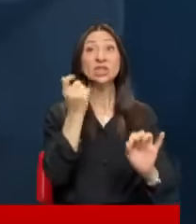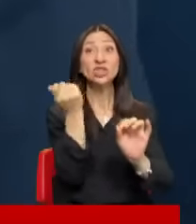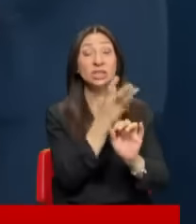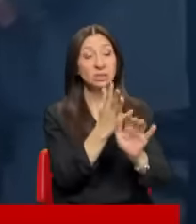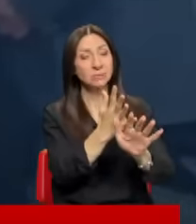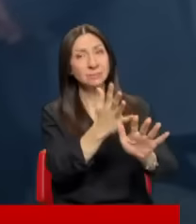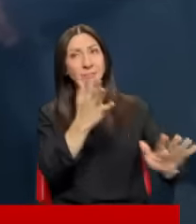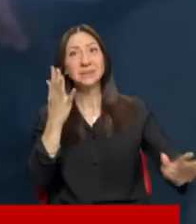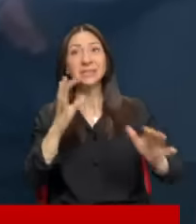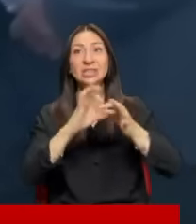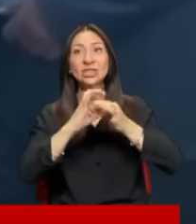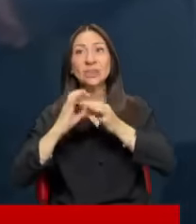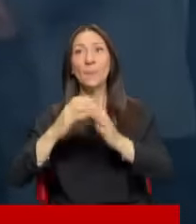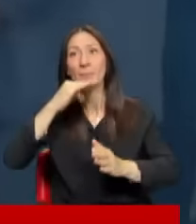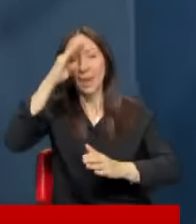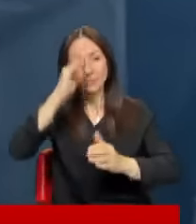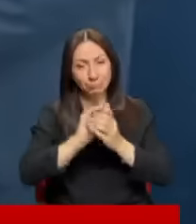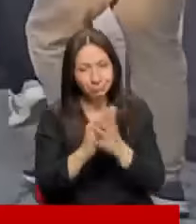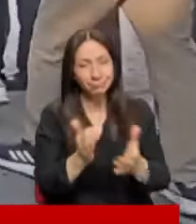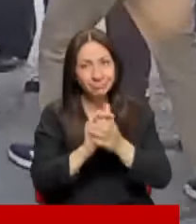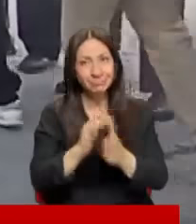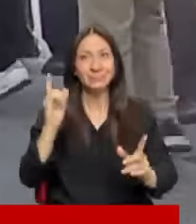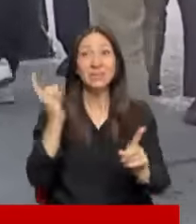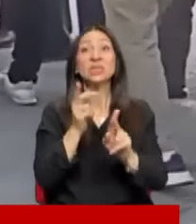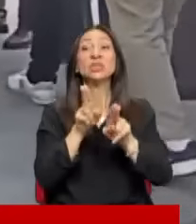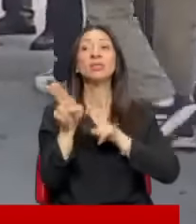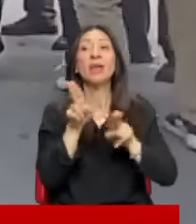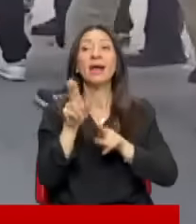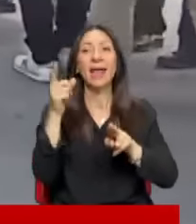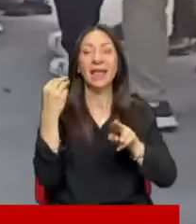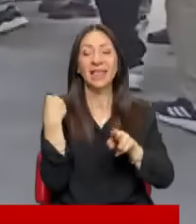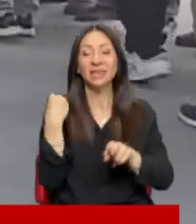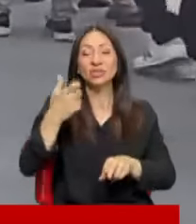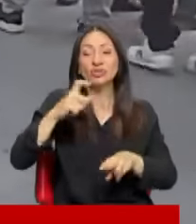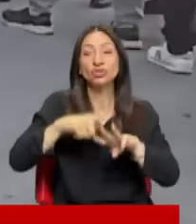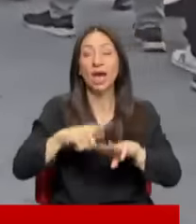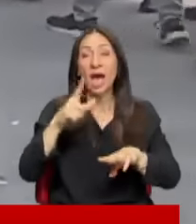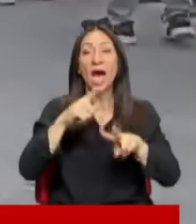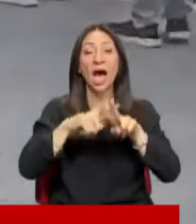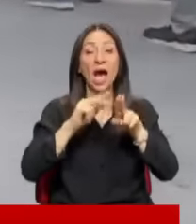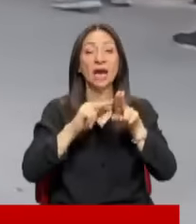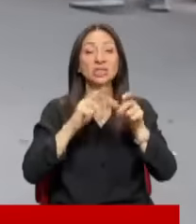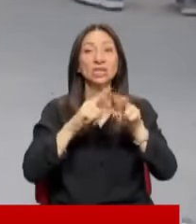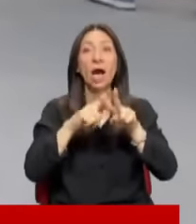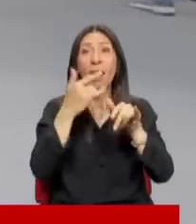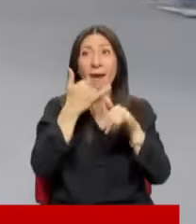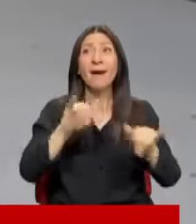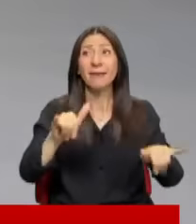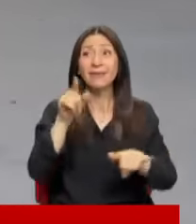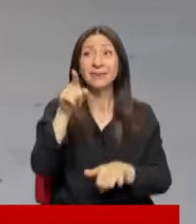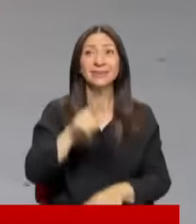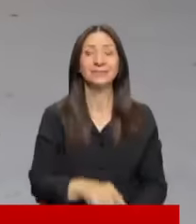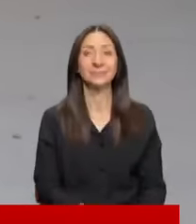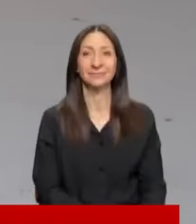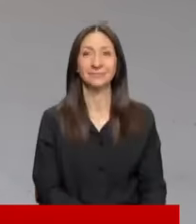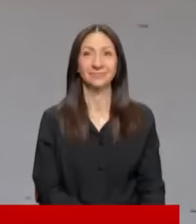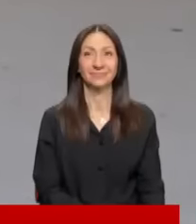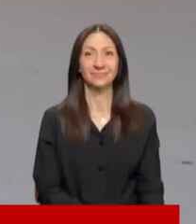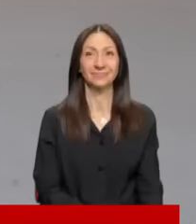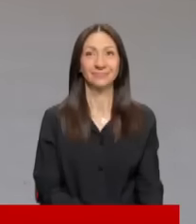sıraya girdi, zincir oluşturup bayramlaştı. Çanakkale'nin Yenice ilçesine bağlı Akçakoyun köyünde de manzara aynıydı.